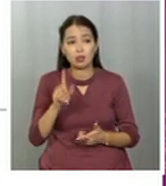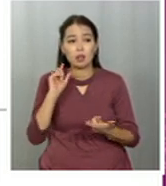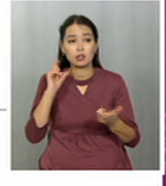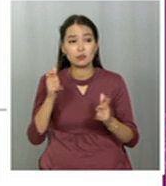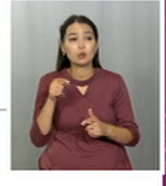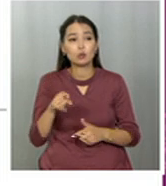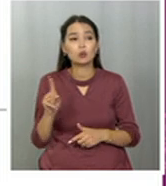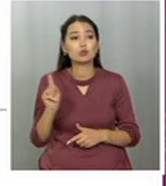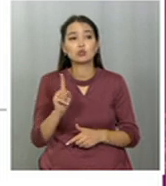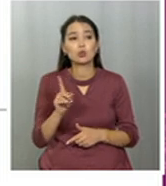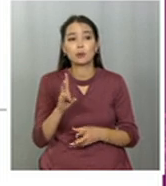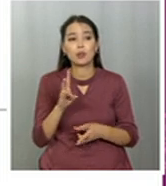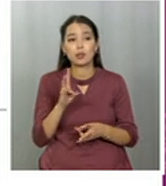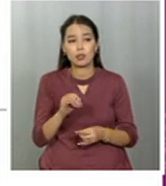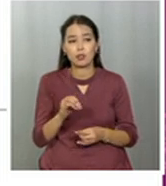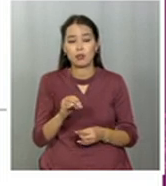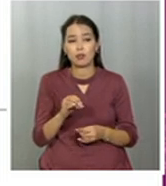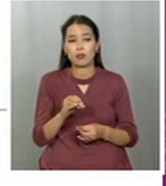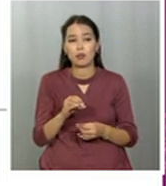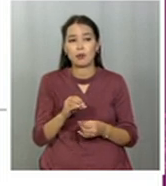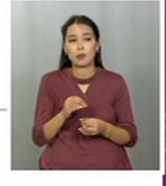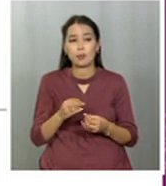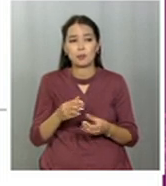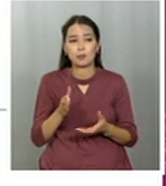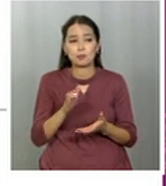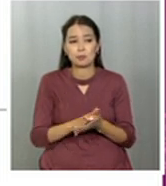чем не мирилась твоя детская душа».